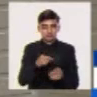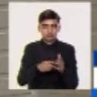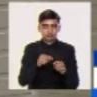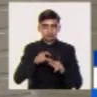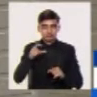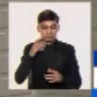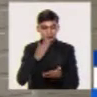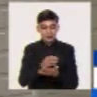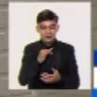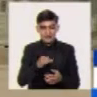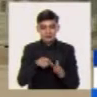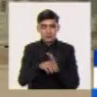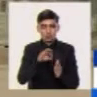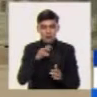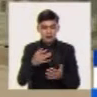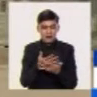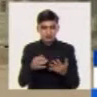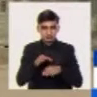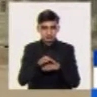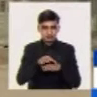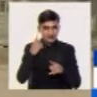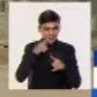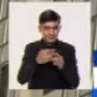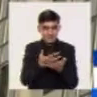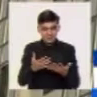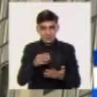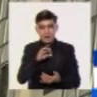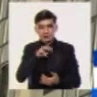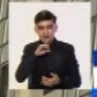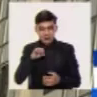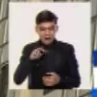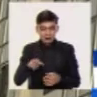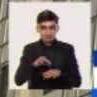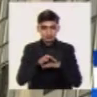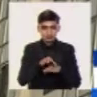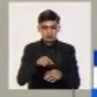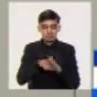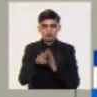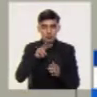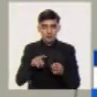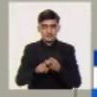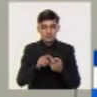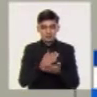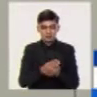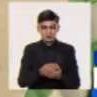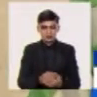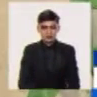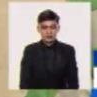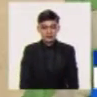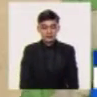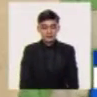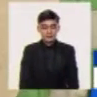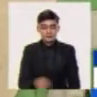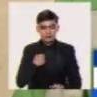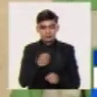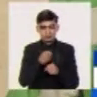Баспана бағасына сырттан тонналап тасымалданатын құрылыс материалдарының да құны долларға байланғаны тағы бар. Құрылыс